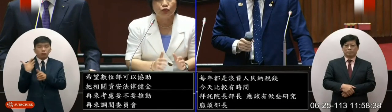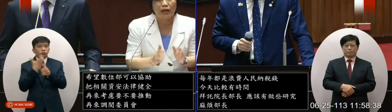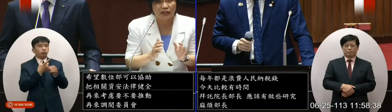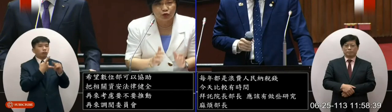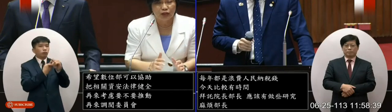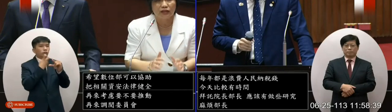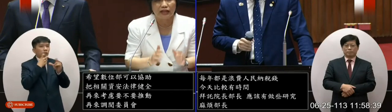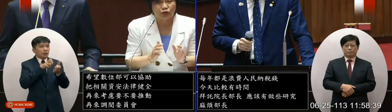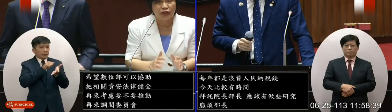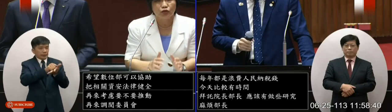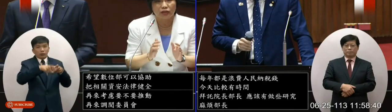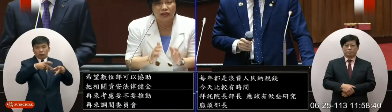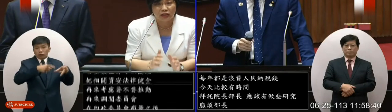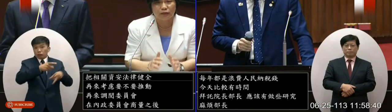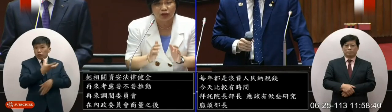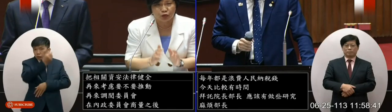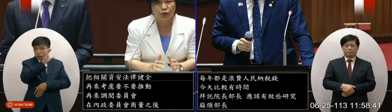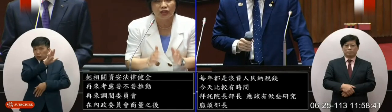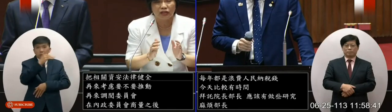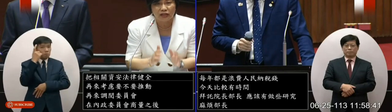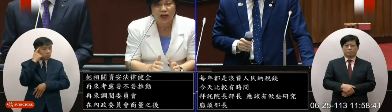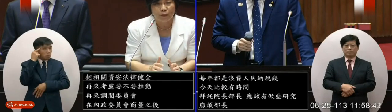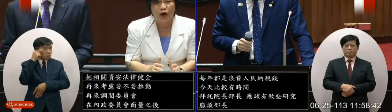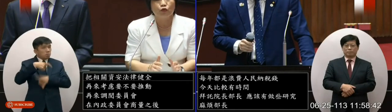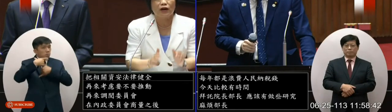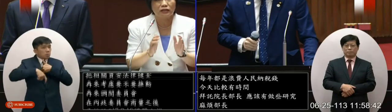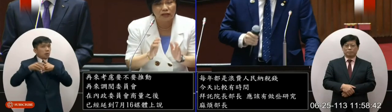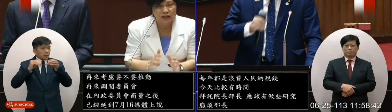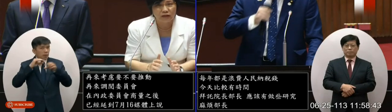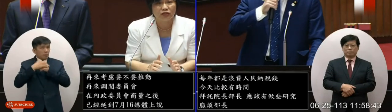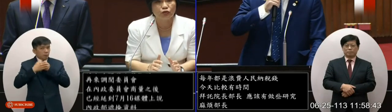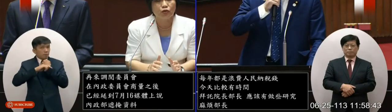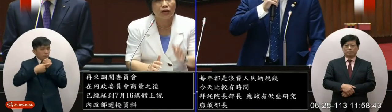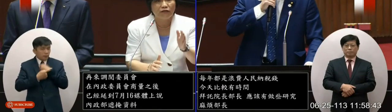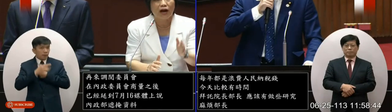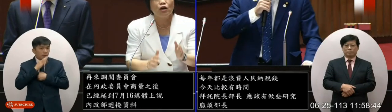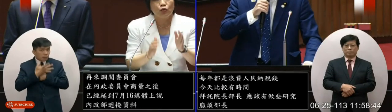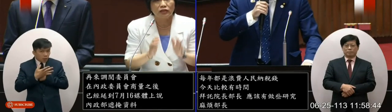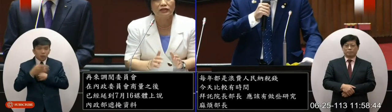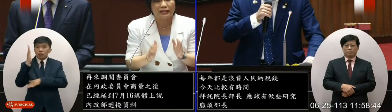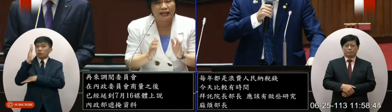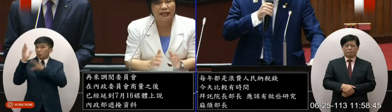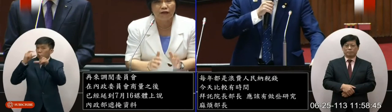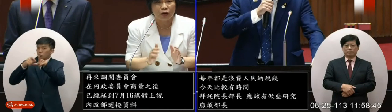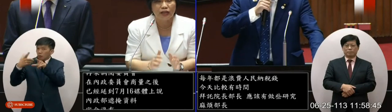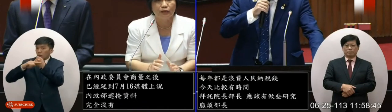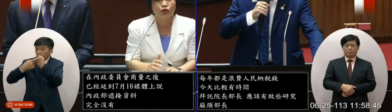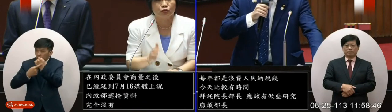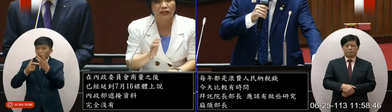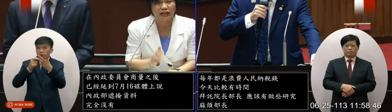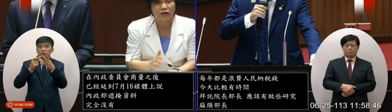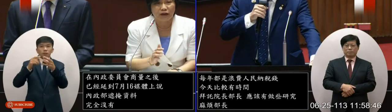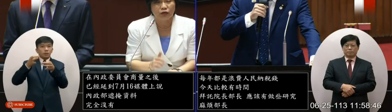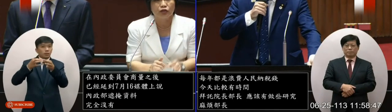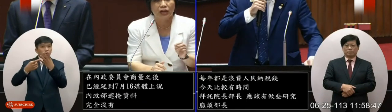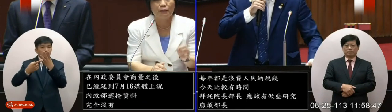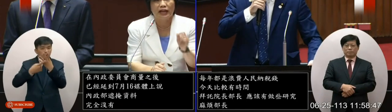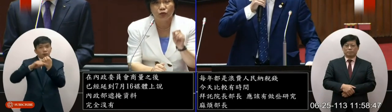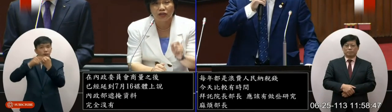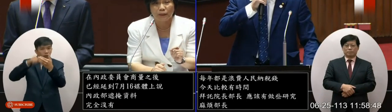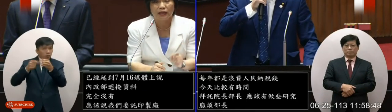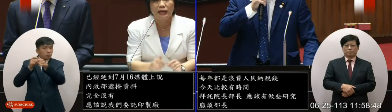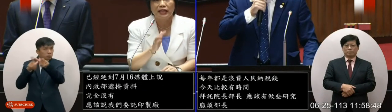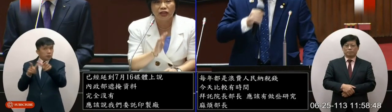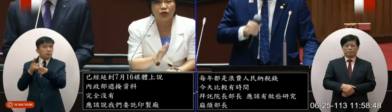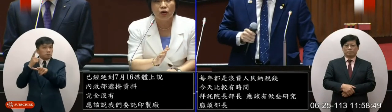厂本于他们的权责来决定说这个是不是属于个人资料保护法、政府资讯公开法或者是商业法规里面所说的商业法律，由他们